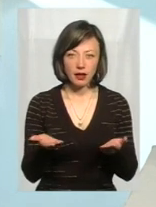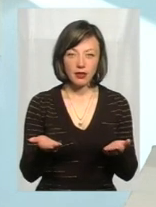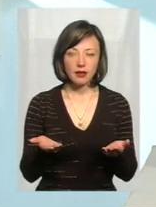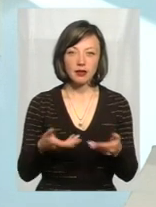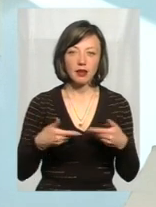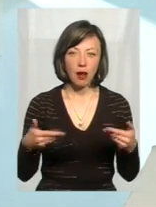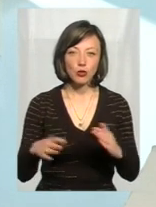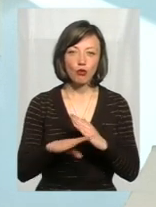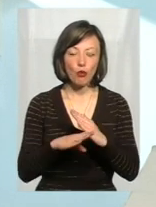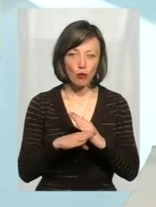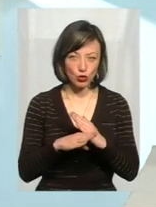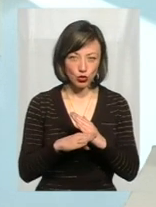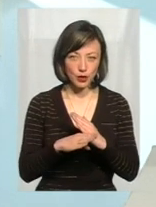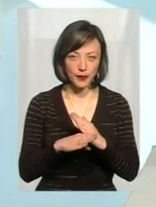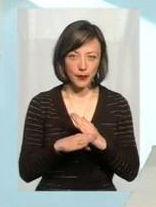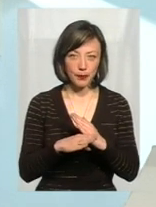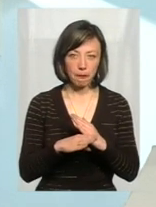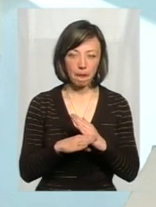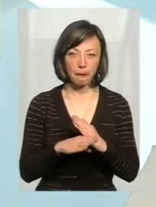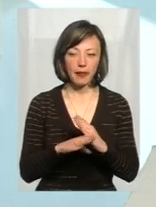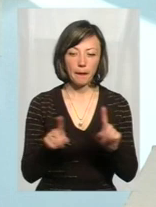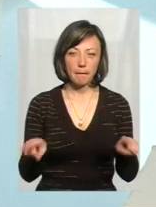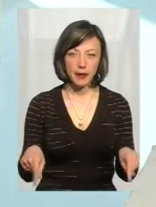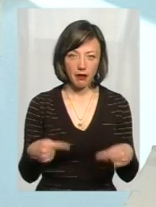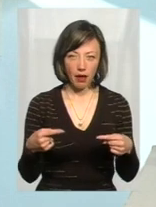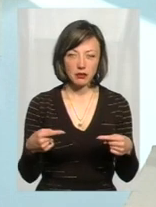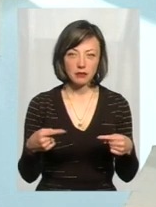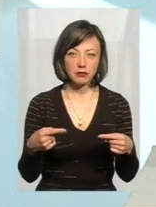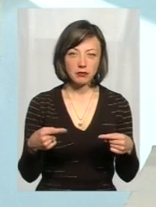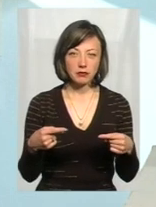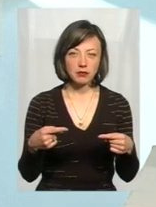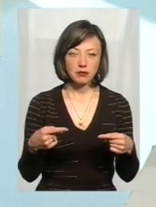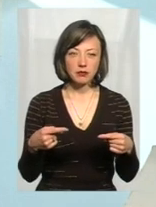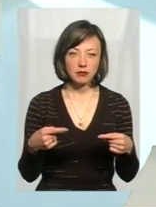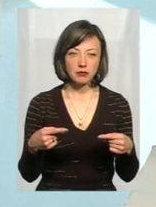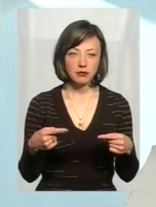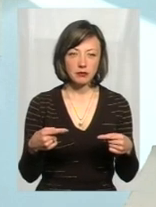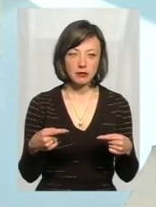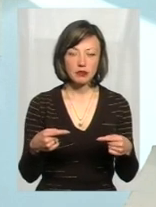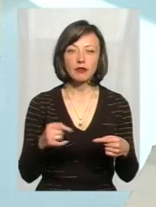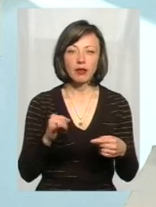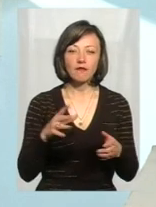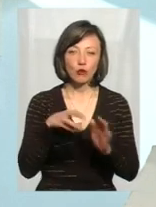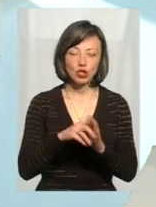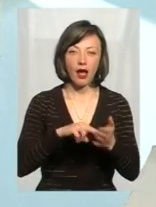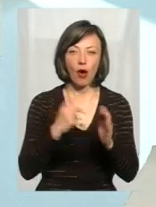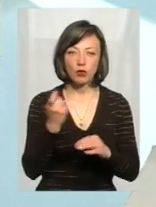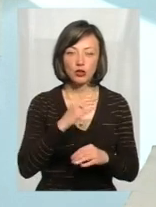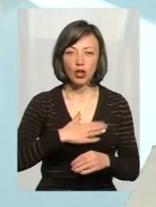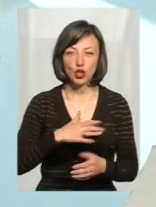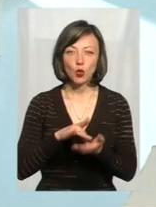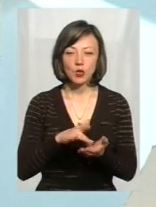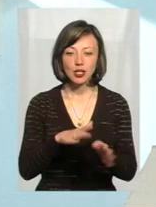нам допоможуть підняти, в тому числі економічно, наші